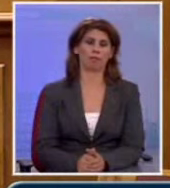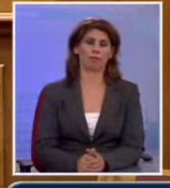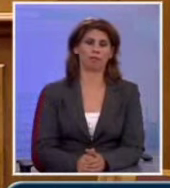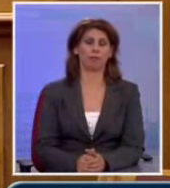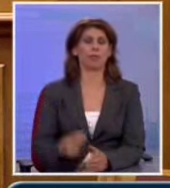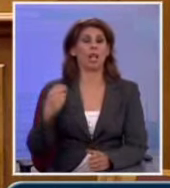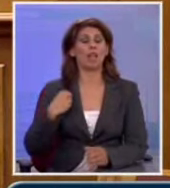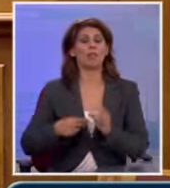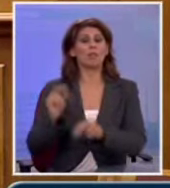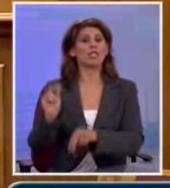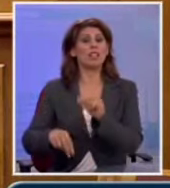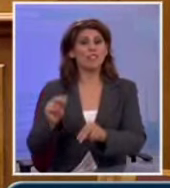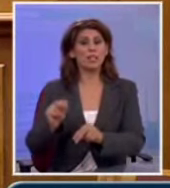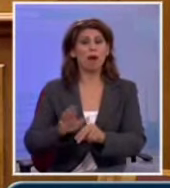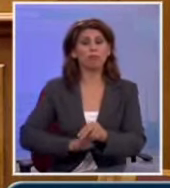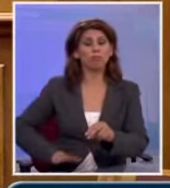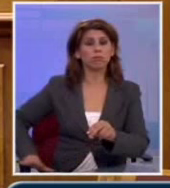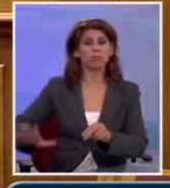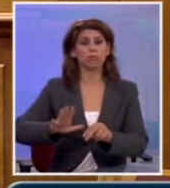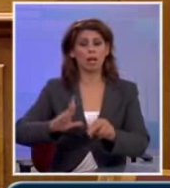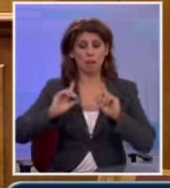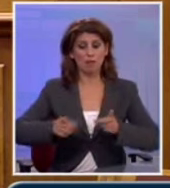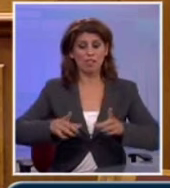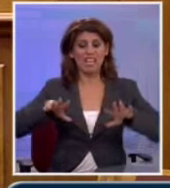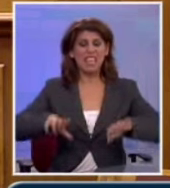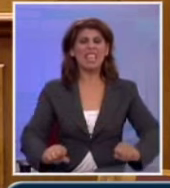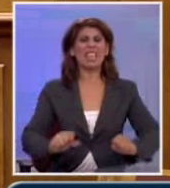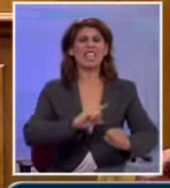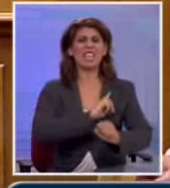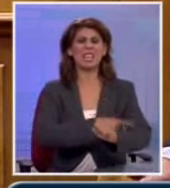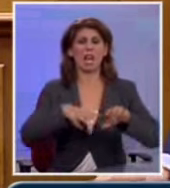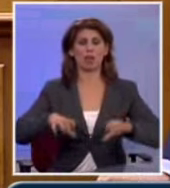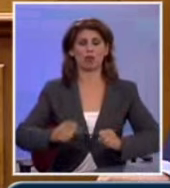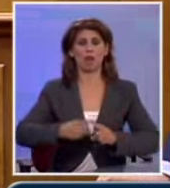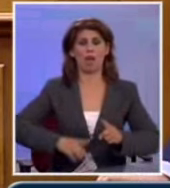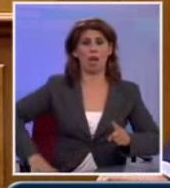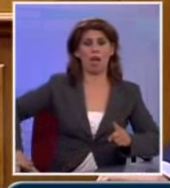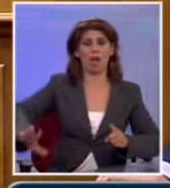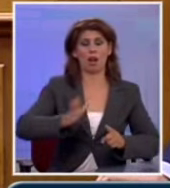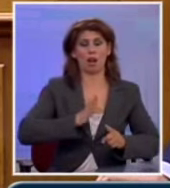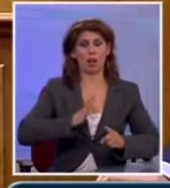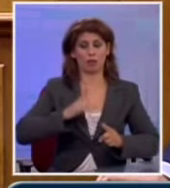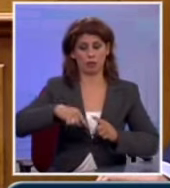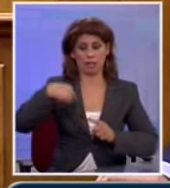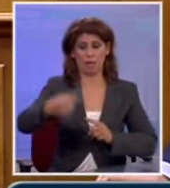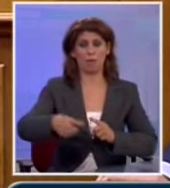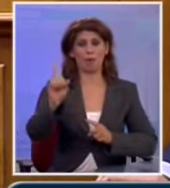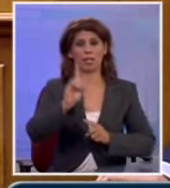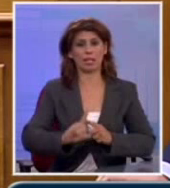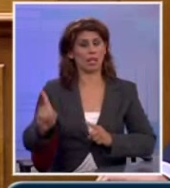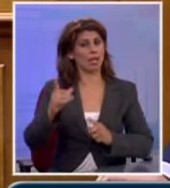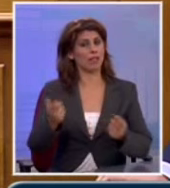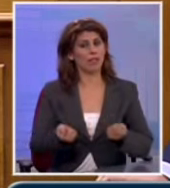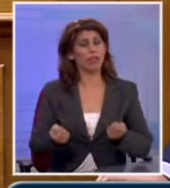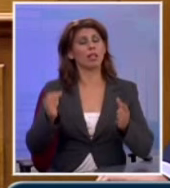Το δημοψήφισμα για να αποφασίσει κυρίαρχα ο ελληνικός λαός για το μέλλον του την επόμενη Κυριακή θα